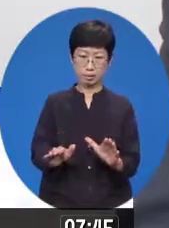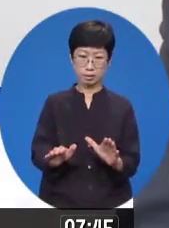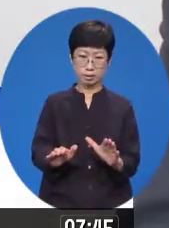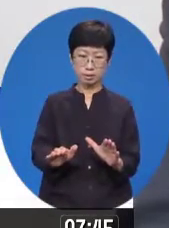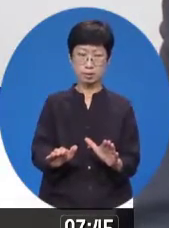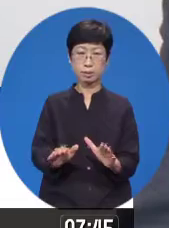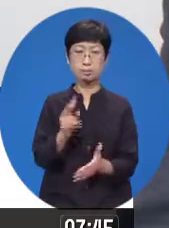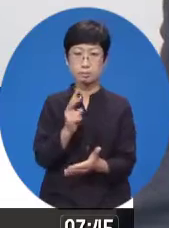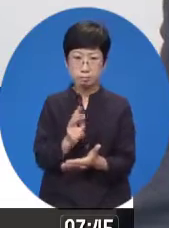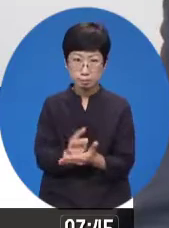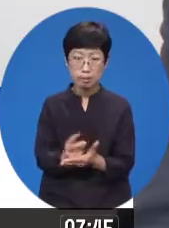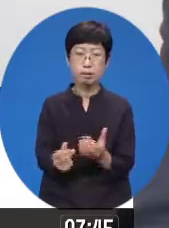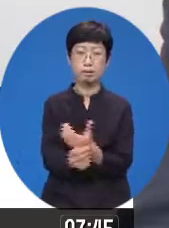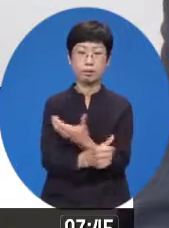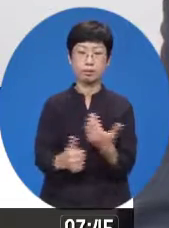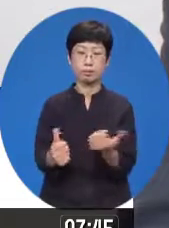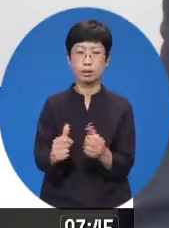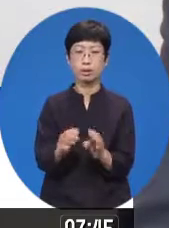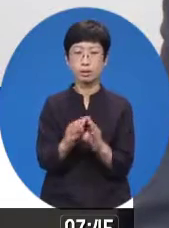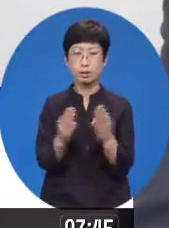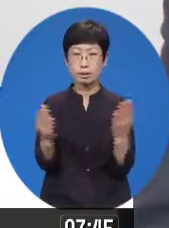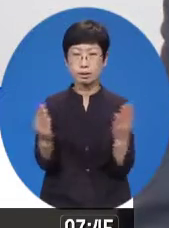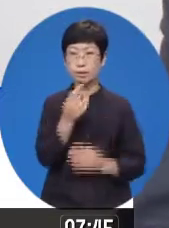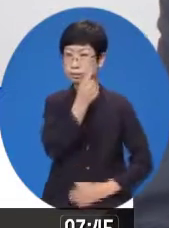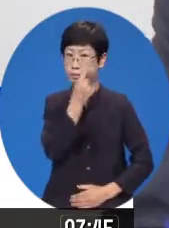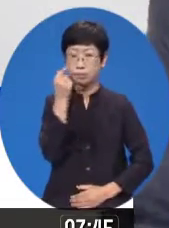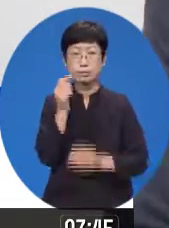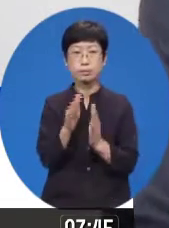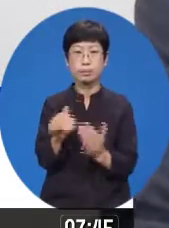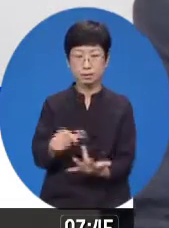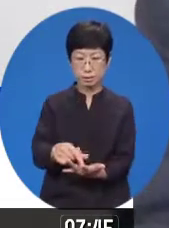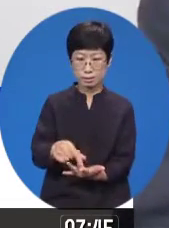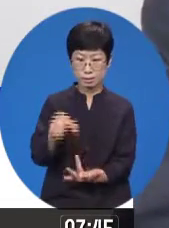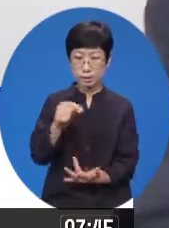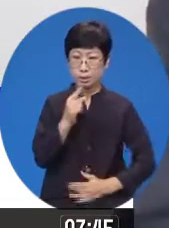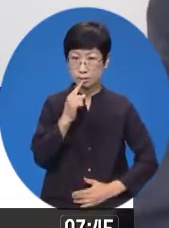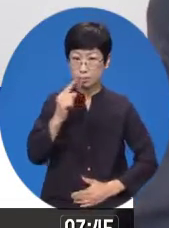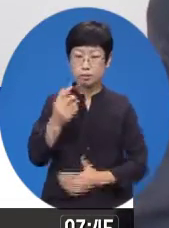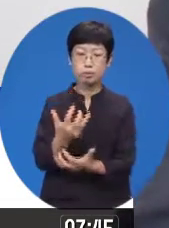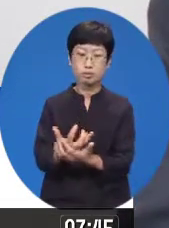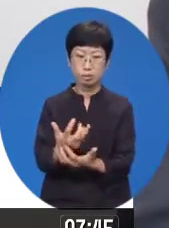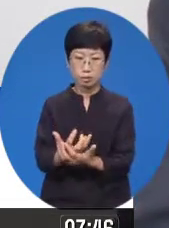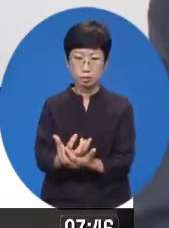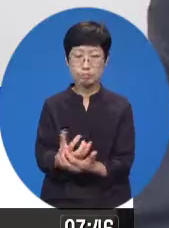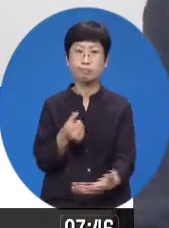오늘이라도 법사위 전체 회의를 열어서 증인 채택 요구서를